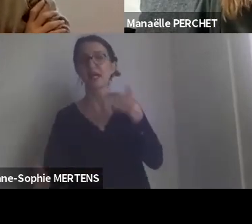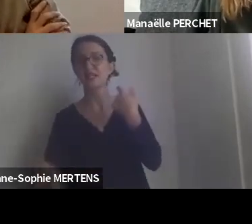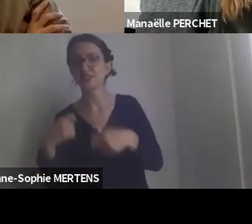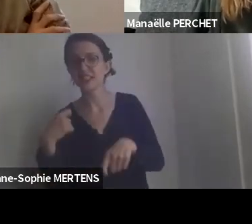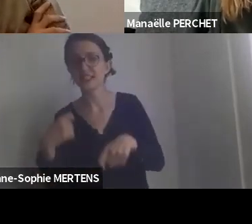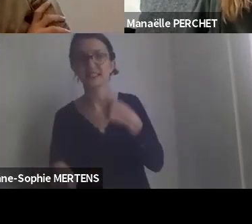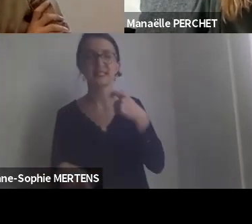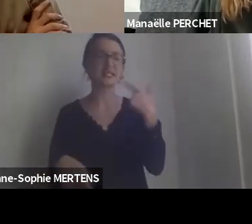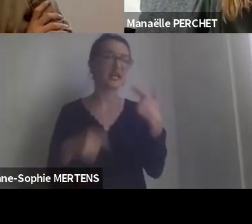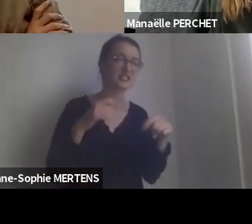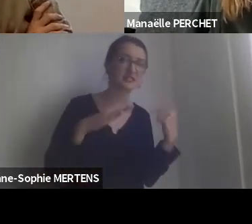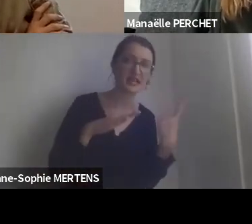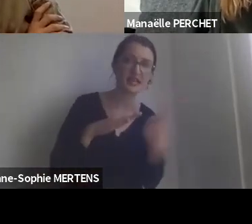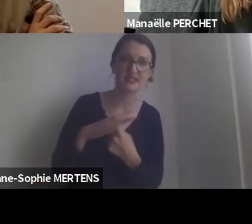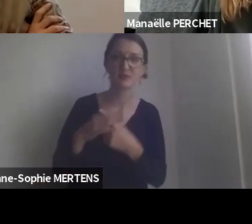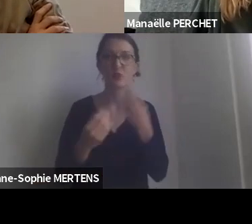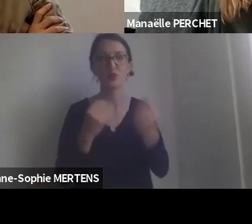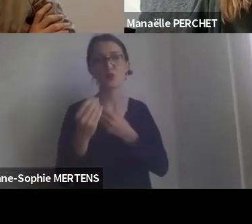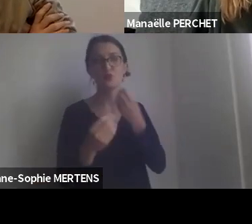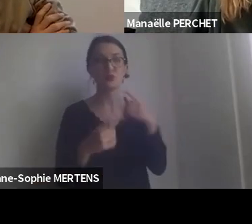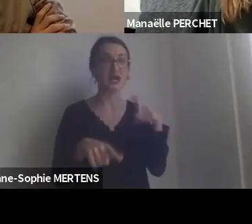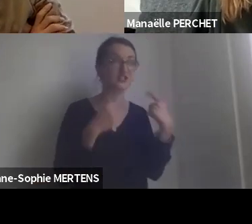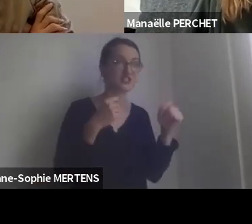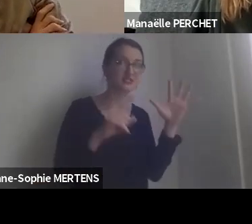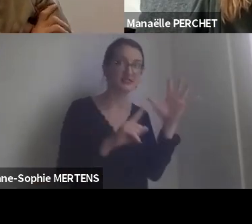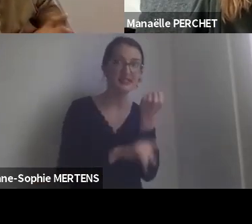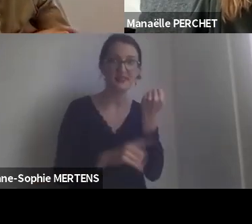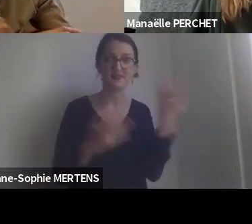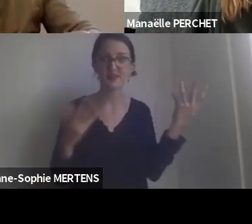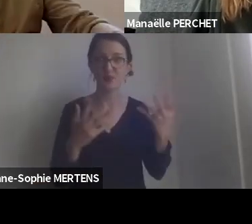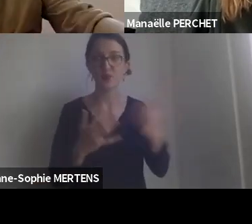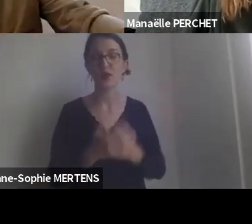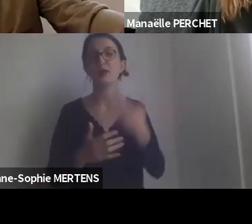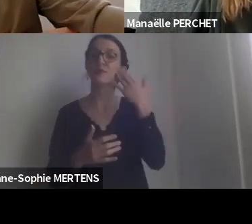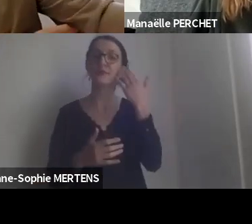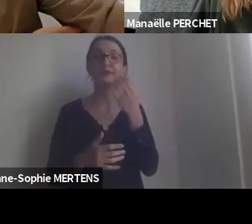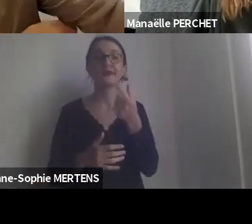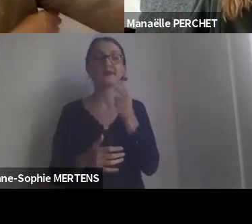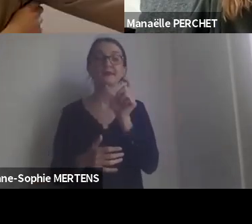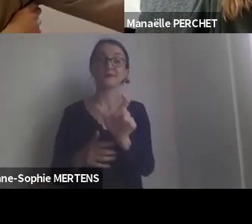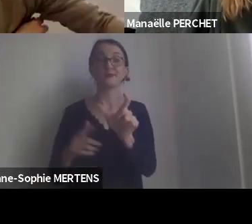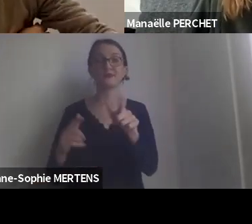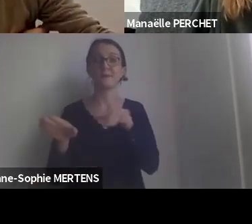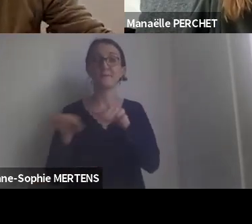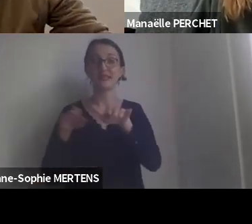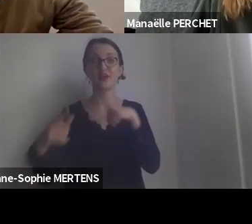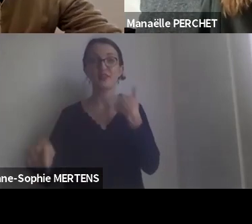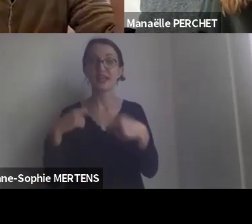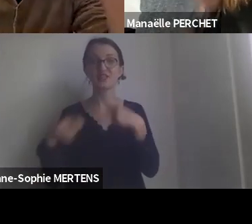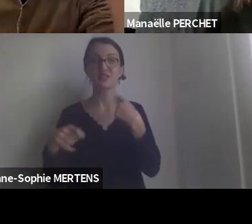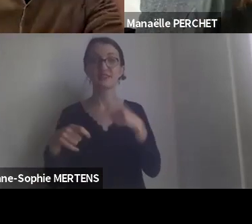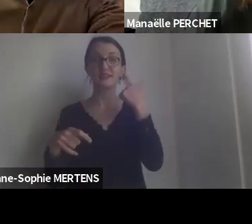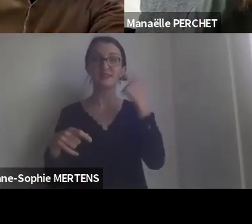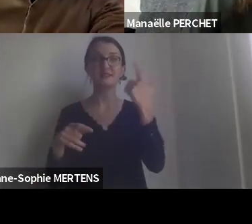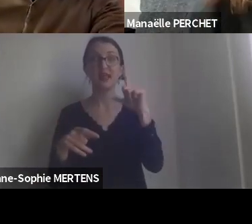agilité inclusion et puis défi de l'agilité. L'agilité, on nous dit qu'effectivement, c'est une méthode qui existe depuis 20 ans. Donc, est-ce qu'il y